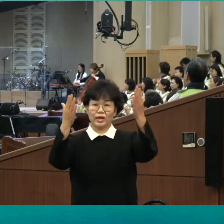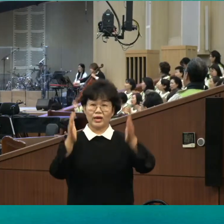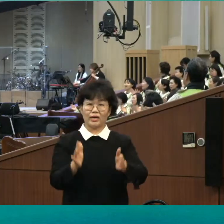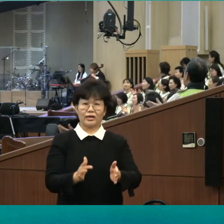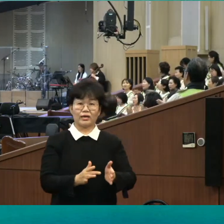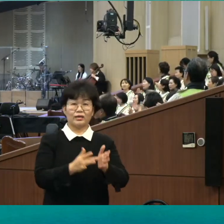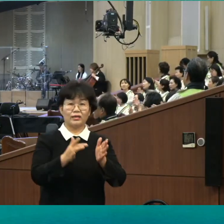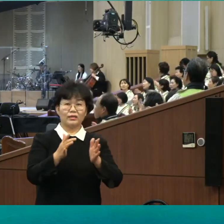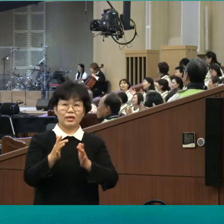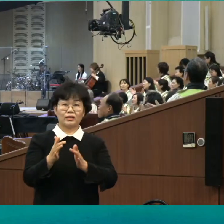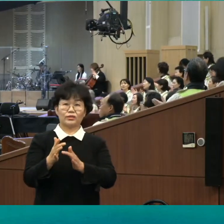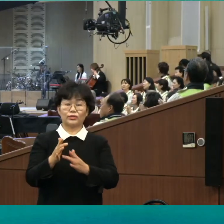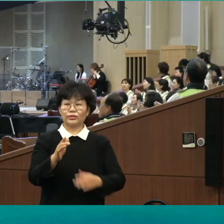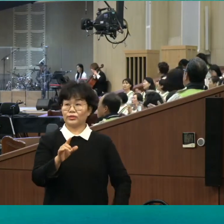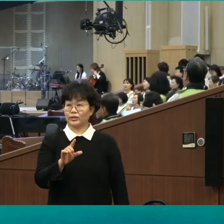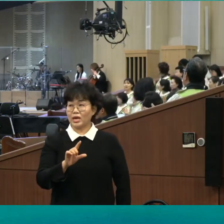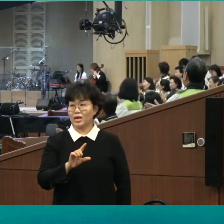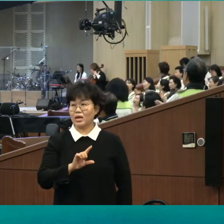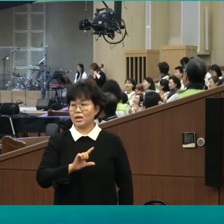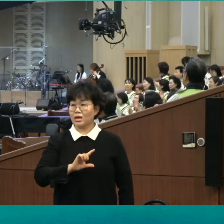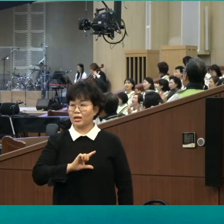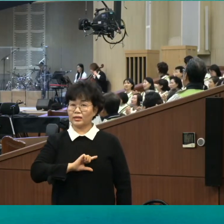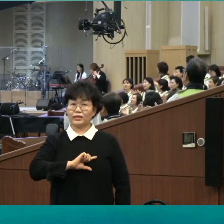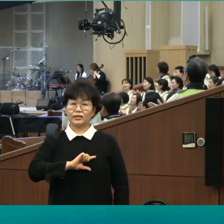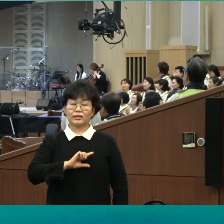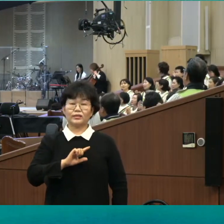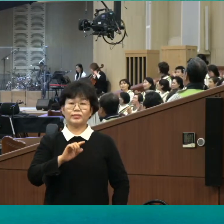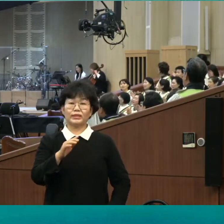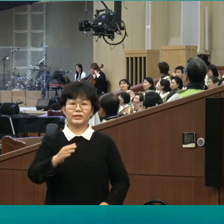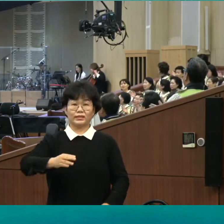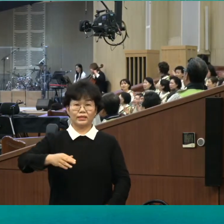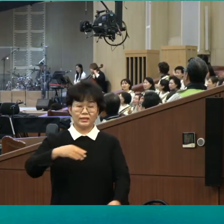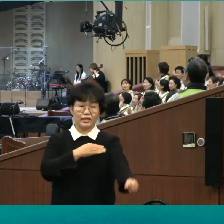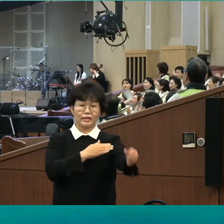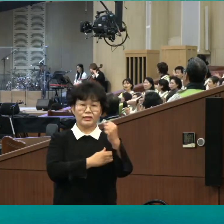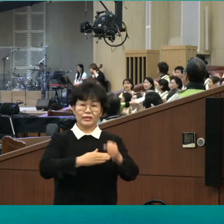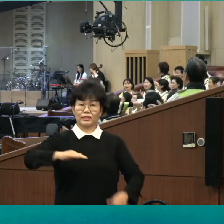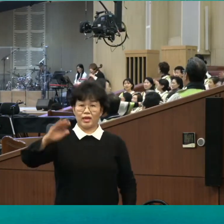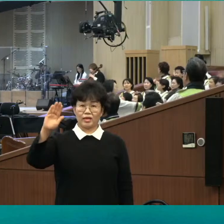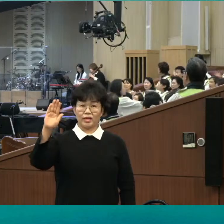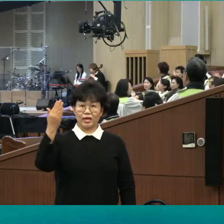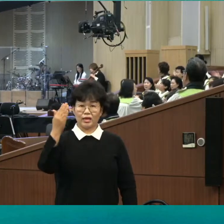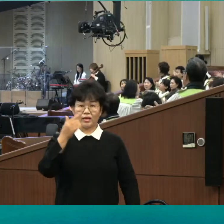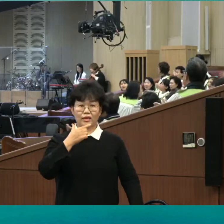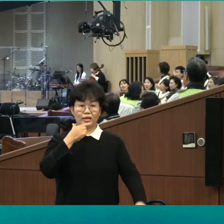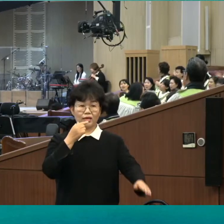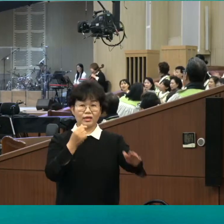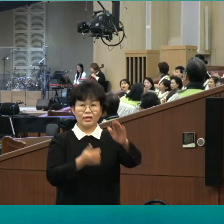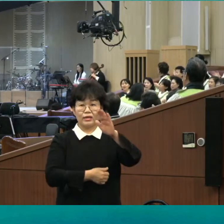할렐루야. 예수의 이름이 능력되네.